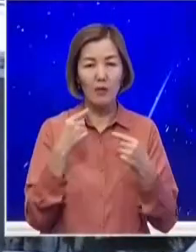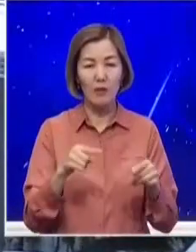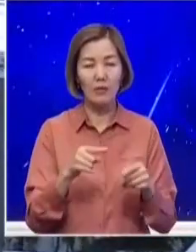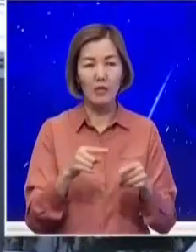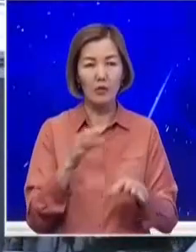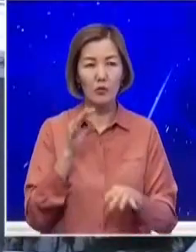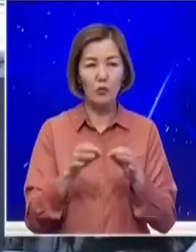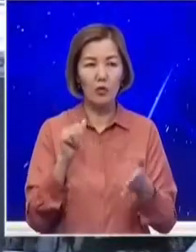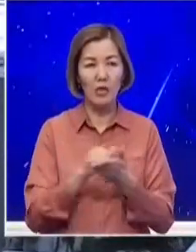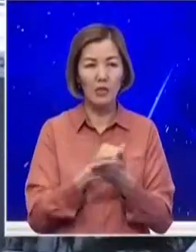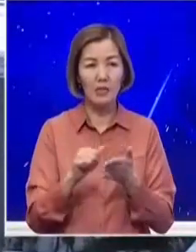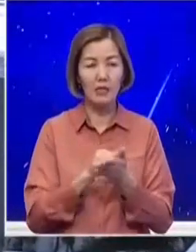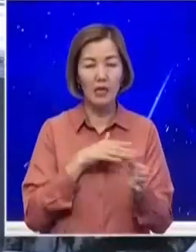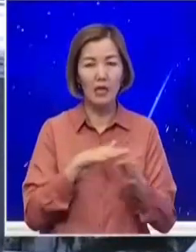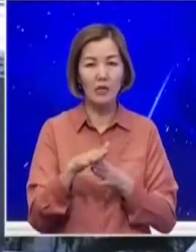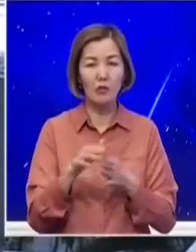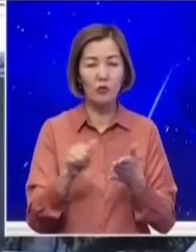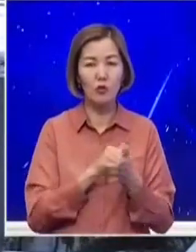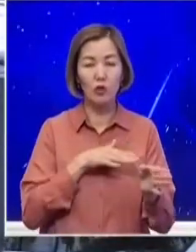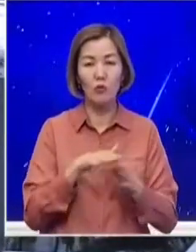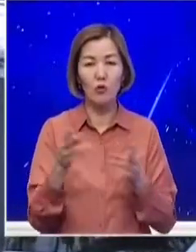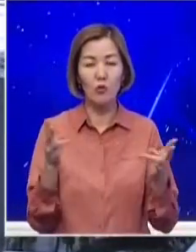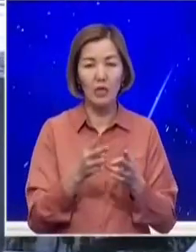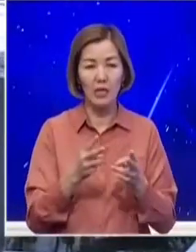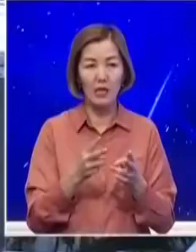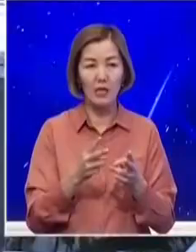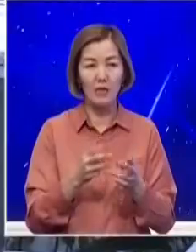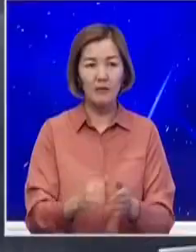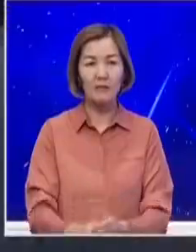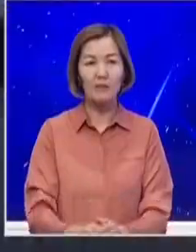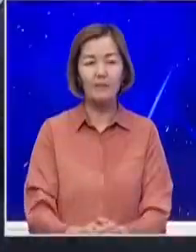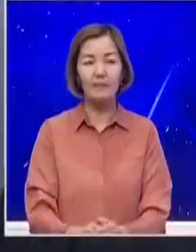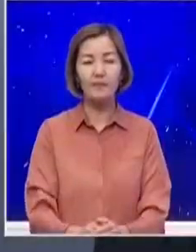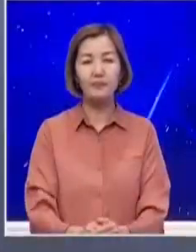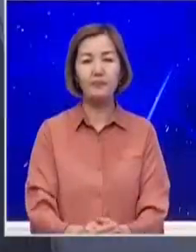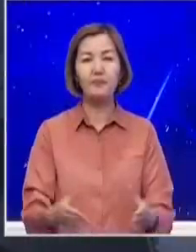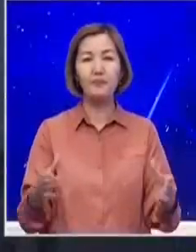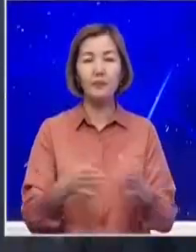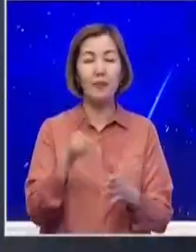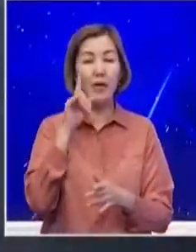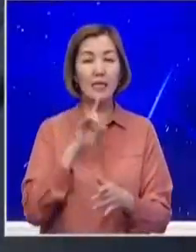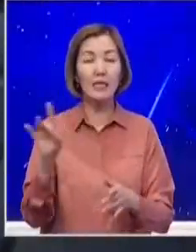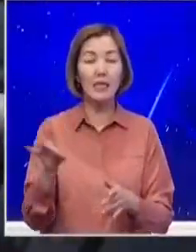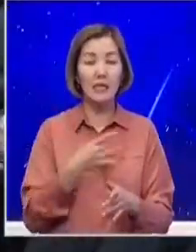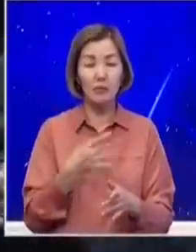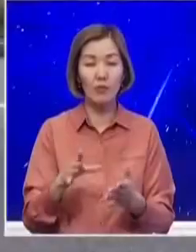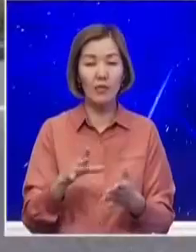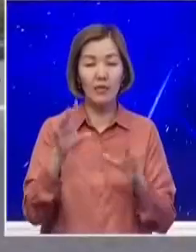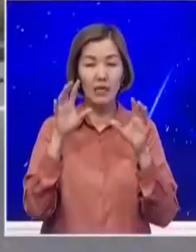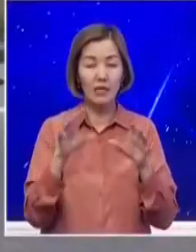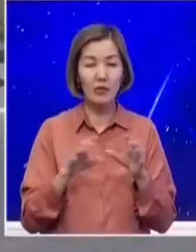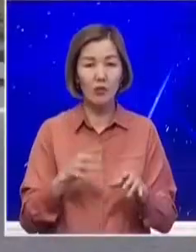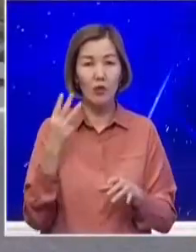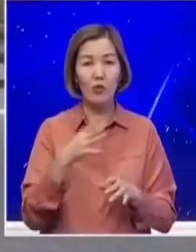актісін және атқарушылық құжаттарды орындау көзделген шаралар қолданылады. Департамент Қазақстан Республикасы